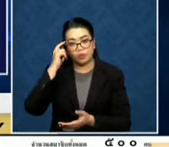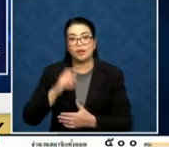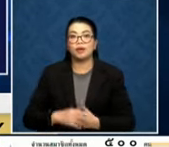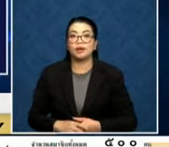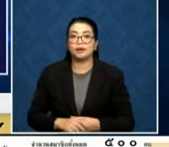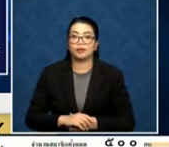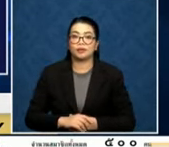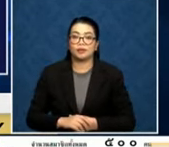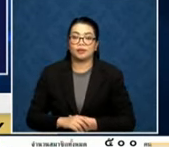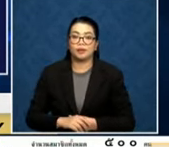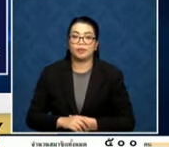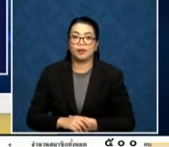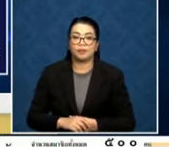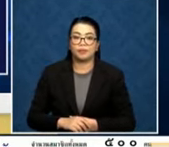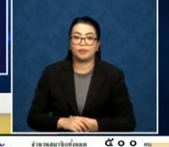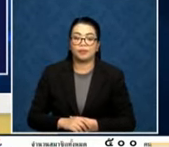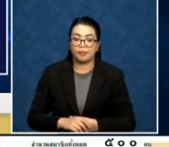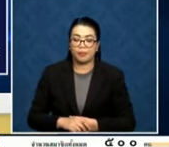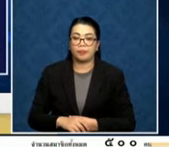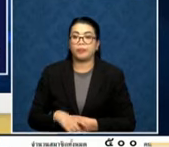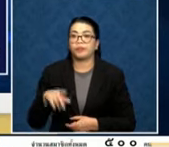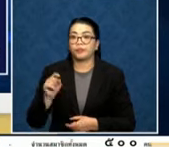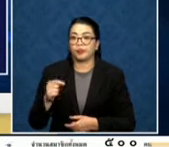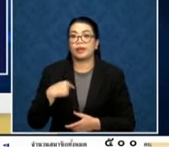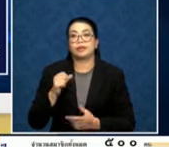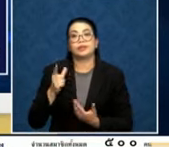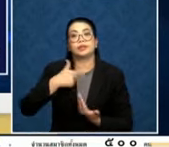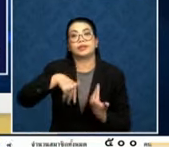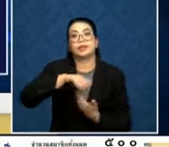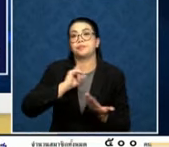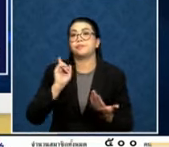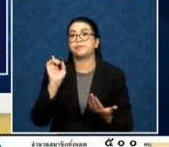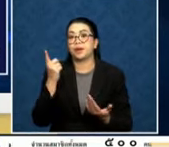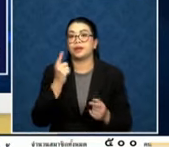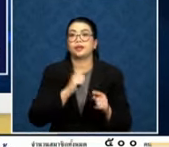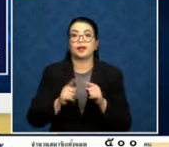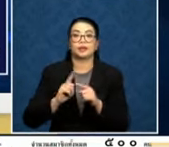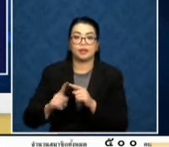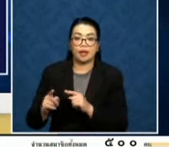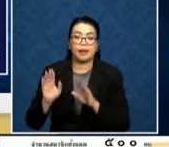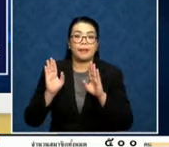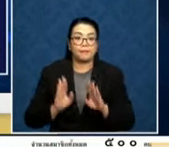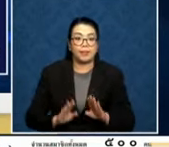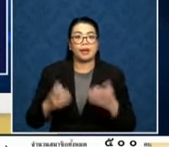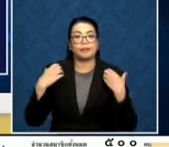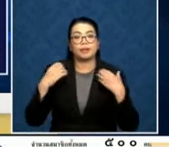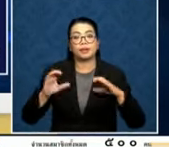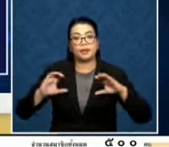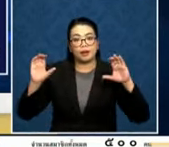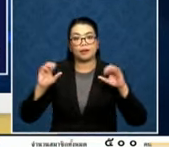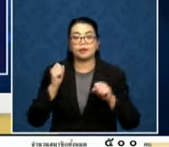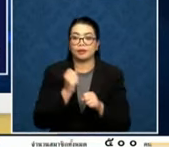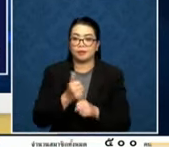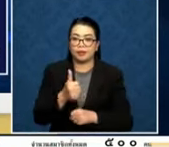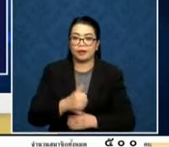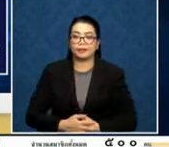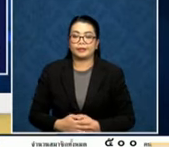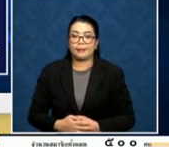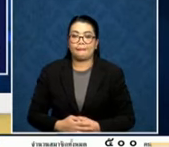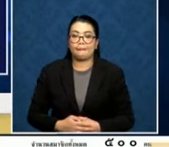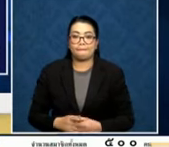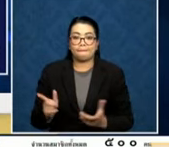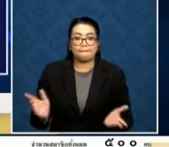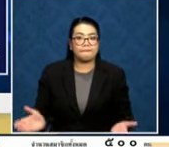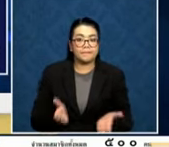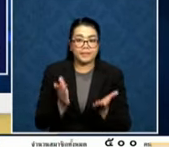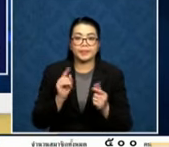เราคงไม่ทิ้งโอกาสในการสร้างเศรษฐกิจใหม่ๆให้กับประเทศแบบที่รัฐบาลนี้ทำแน่นอนครับไม่เป็นคนฉุดลั้ง